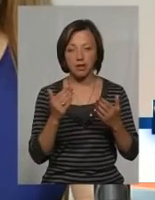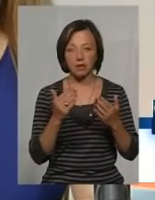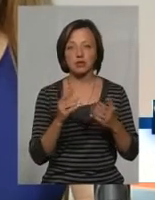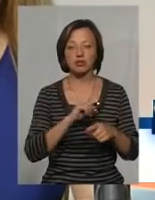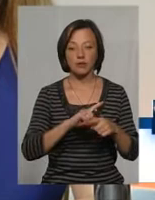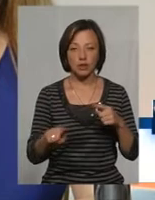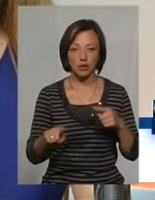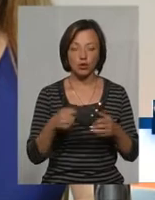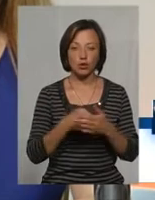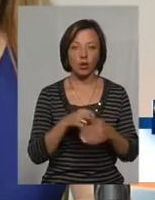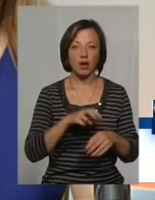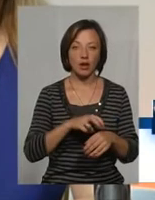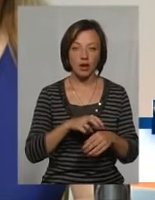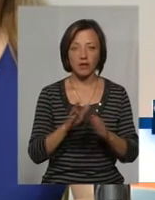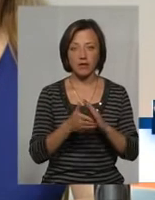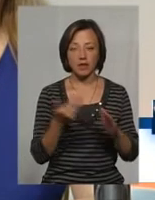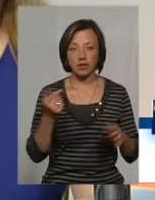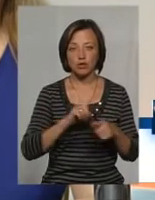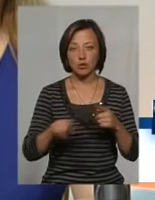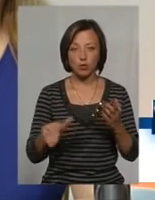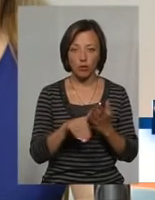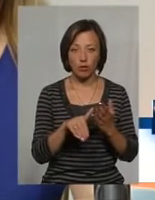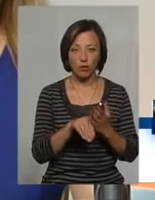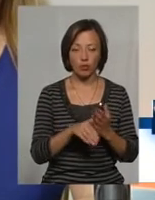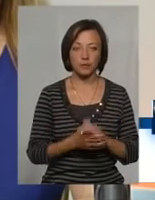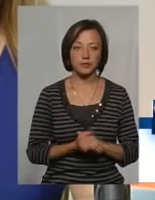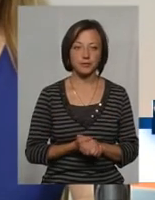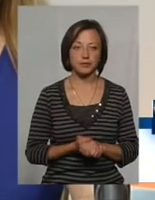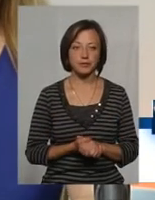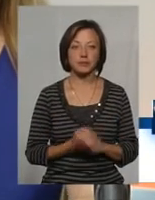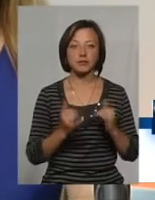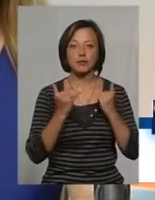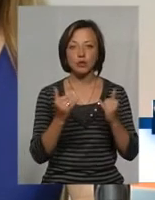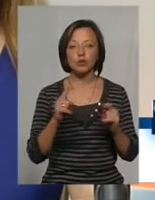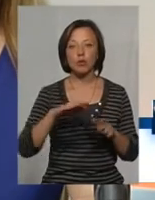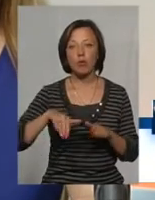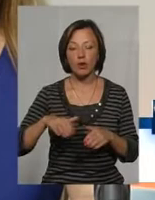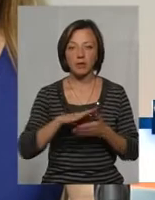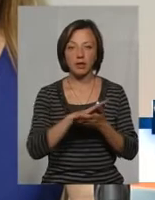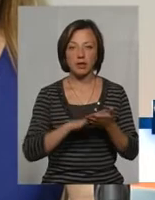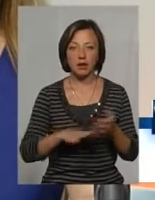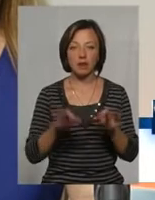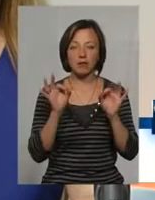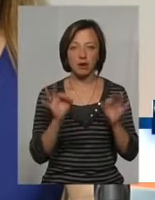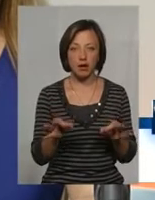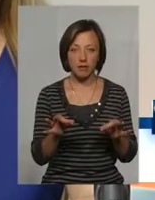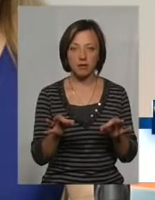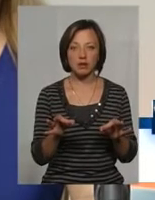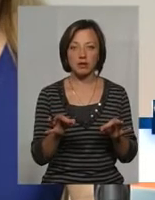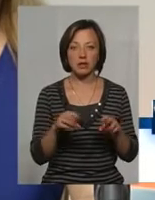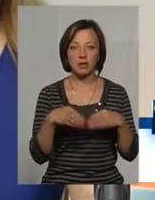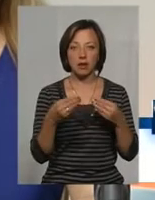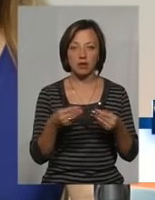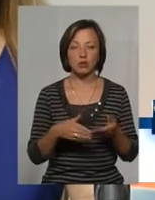можна швидше до лікаря, тобто викликати швидку допомогу. Для того, щоб потім надалі правильно